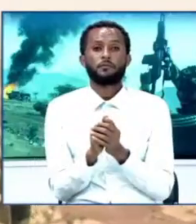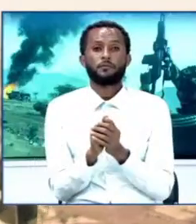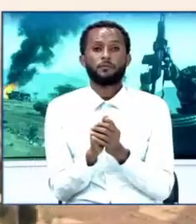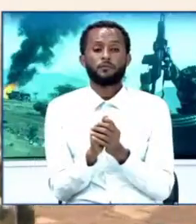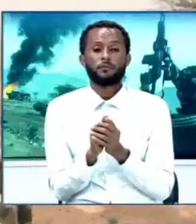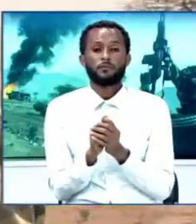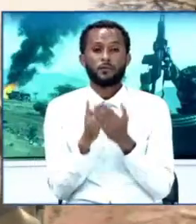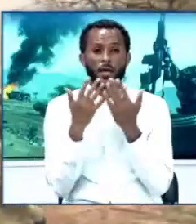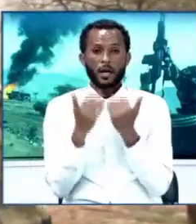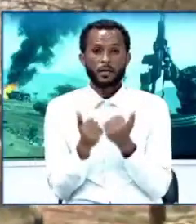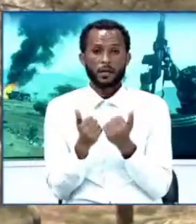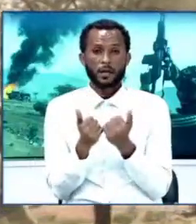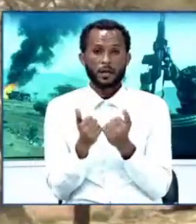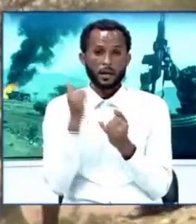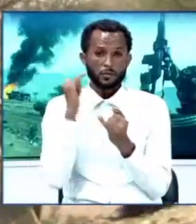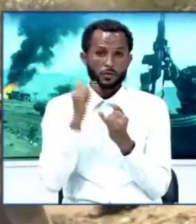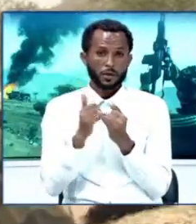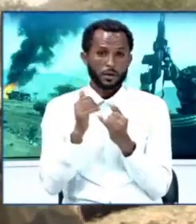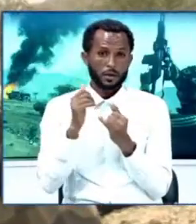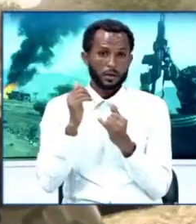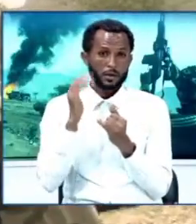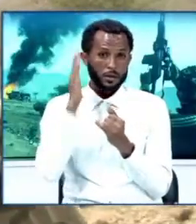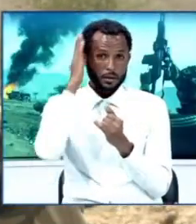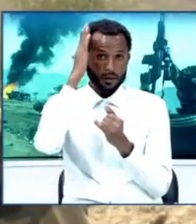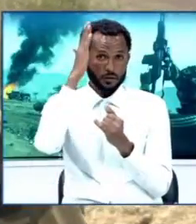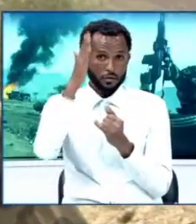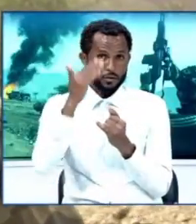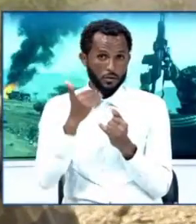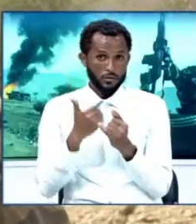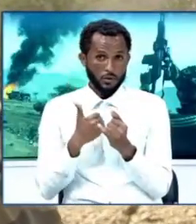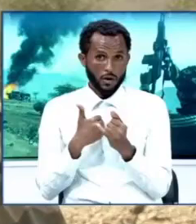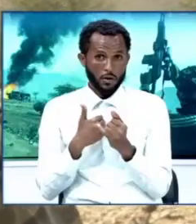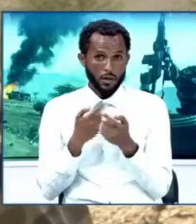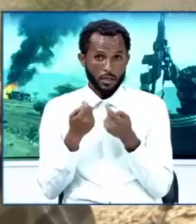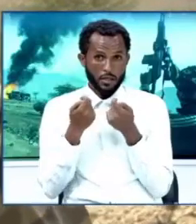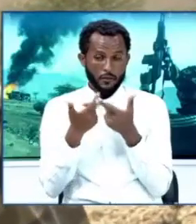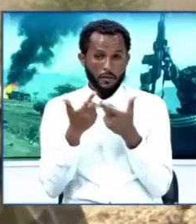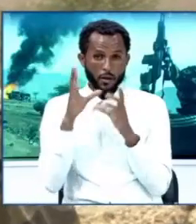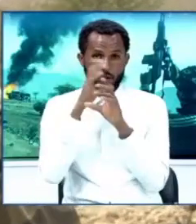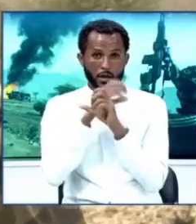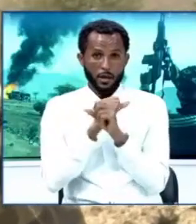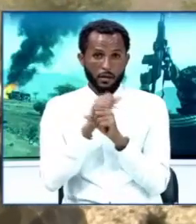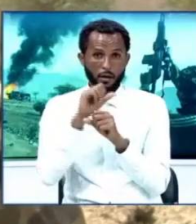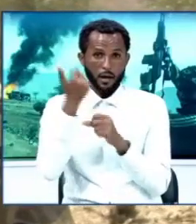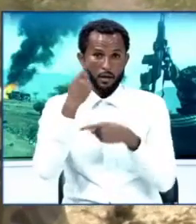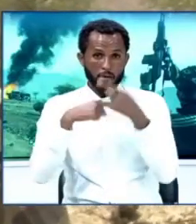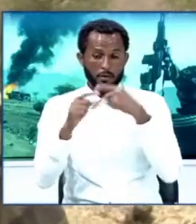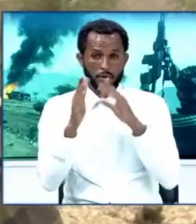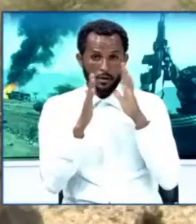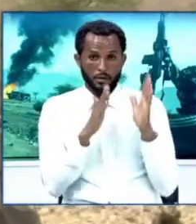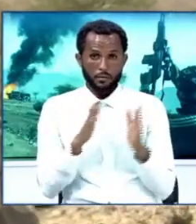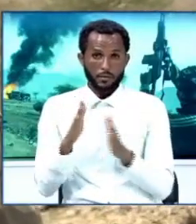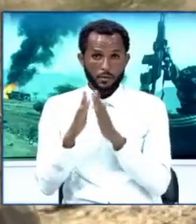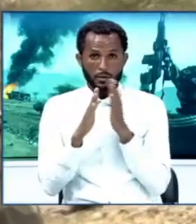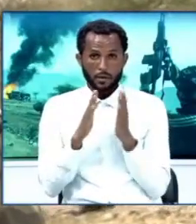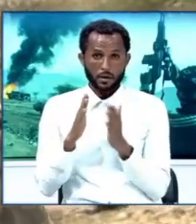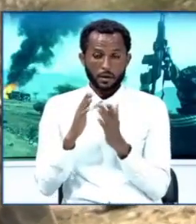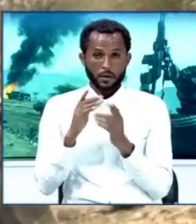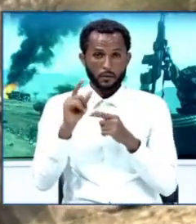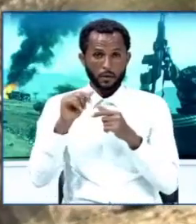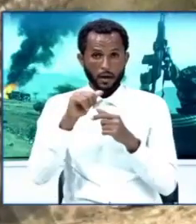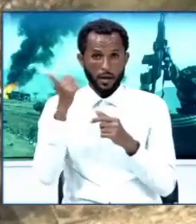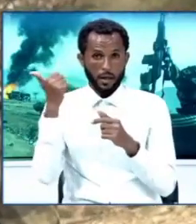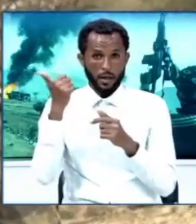እቲ ሕጂ ዘላ ምውድኣ ነቲ ቀፂሉ ዘሎ ርደካ እንዲዮ ቅልጢፍና እዚ ወዲና ንካሊእ ክመፅእ ዝኽእል ምድላውን ናብ ካሊእ ምኻደ